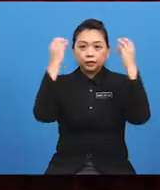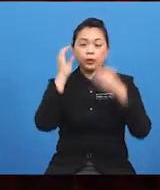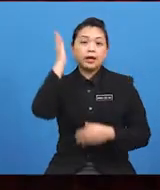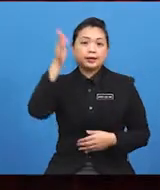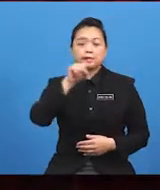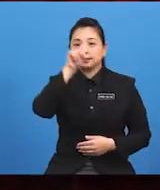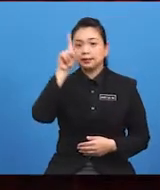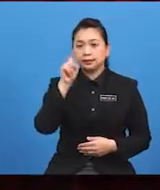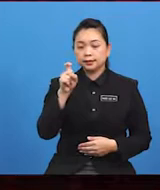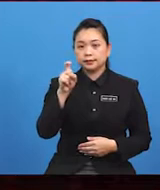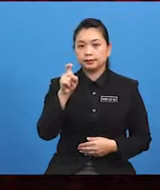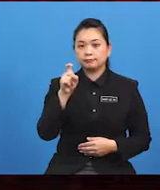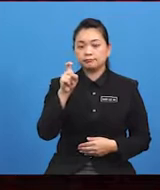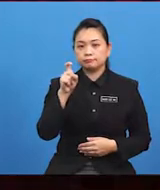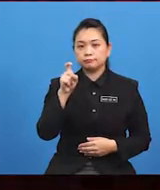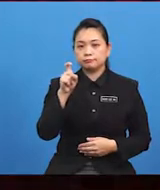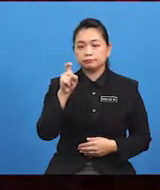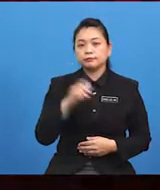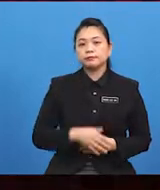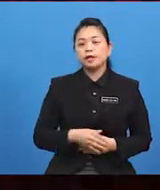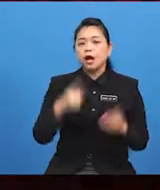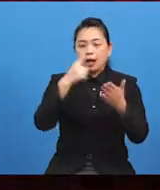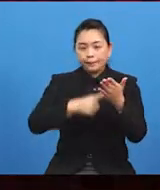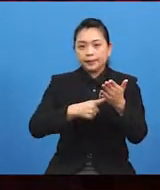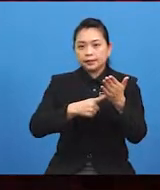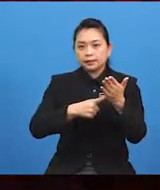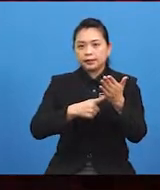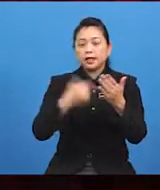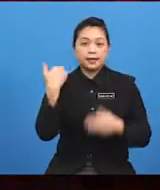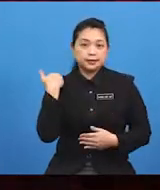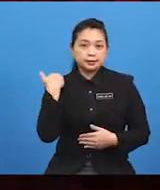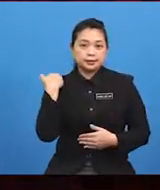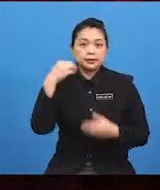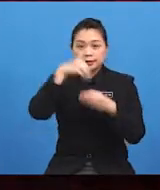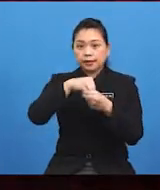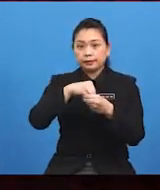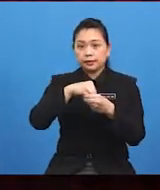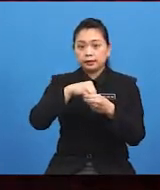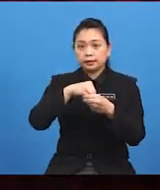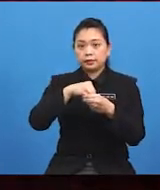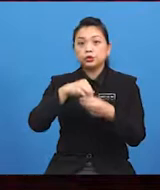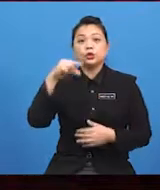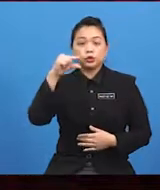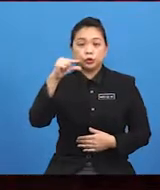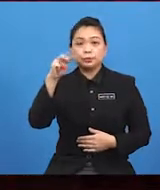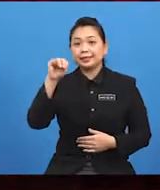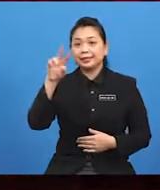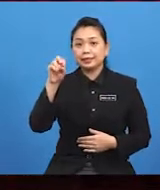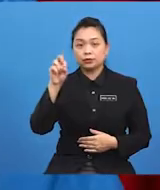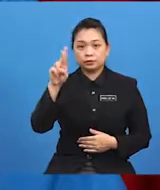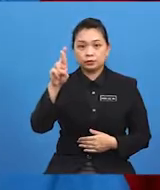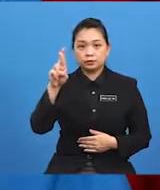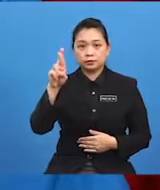Cikgu akan bertanyakan soalan kepada Nor. Nor, apakah not-not yang akan dimainkan dalam arpeggio G